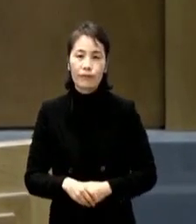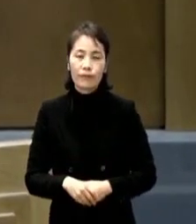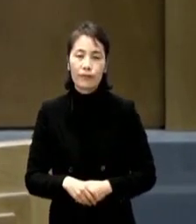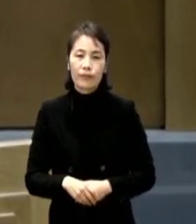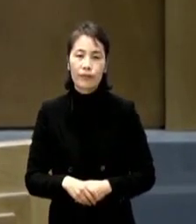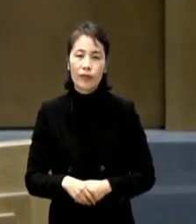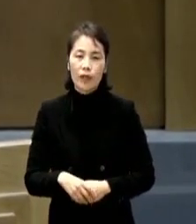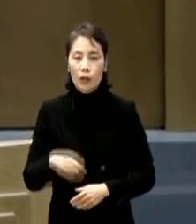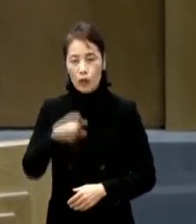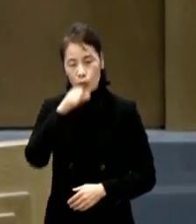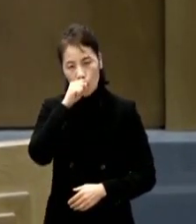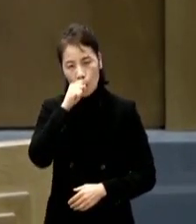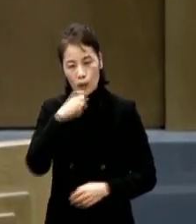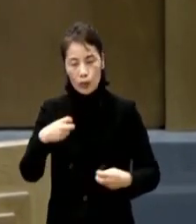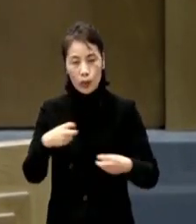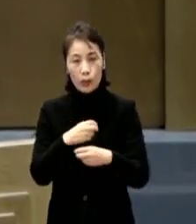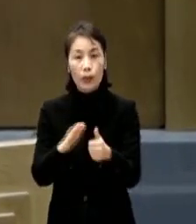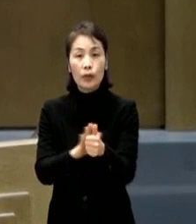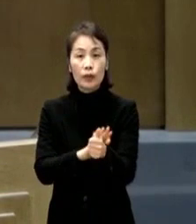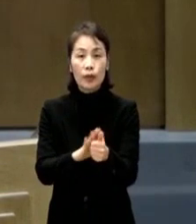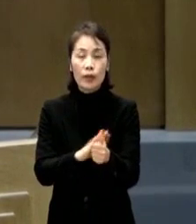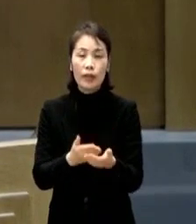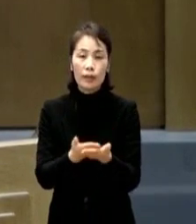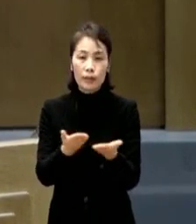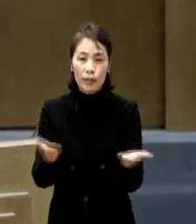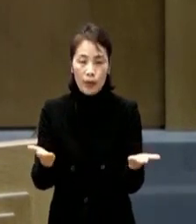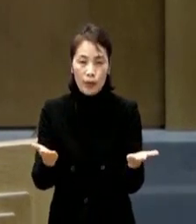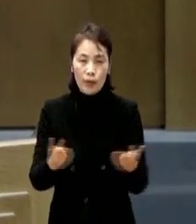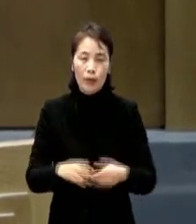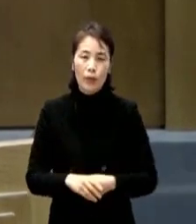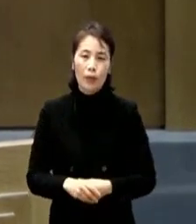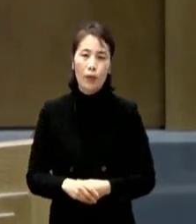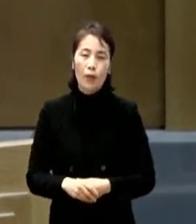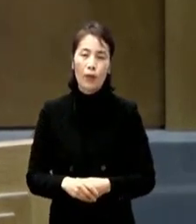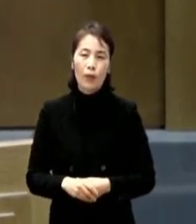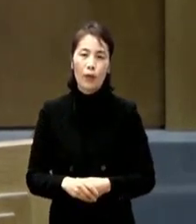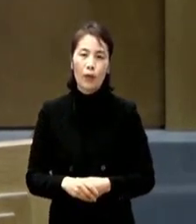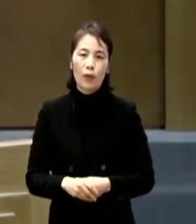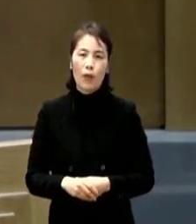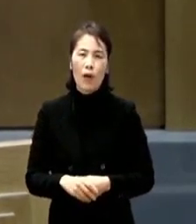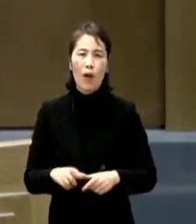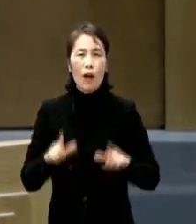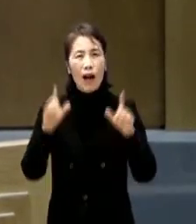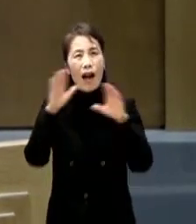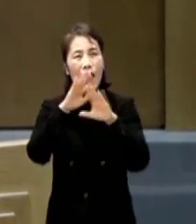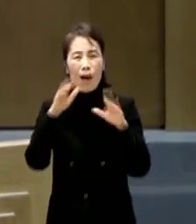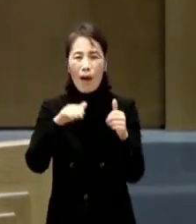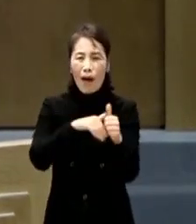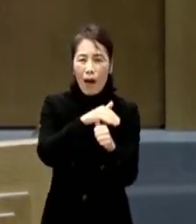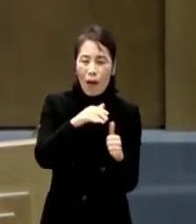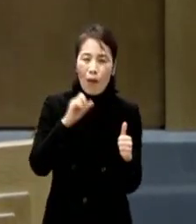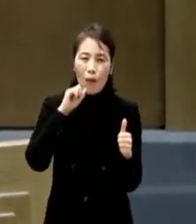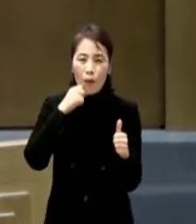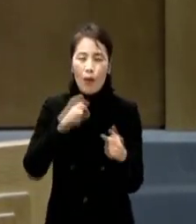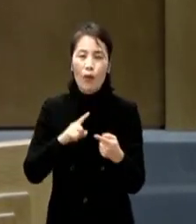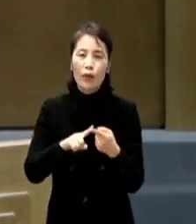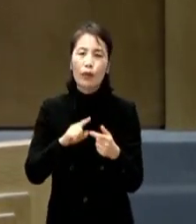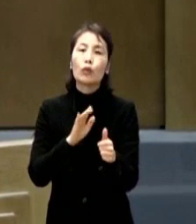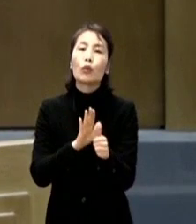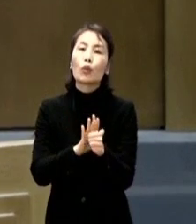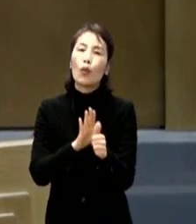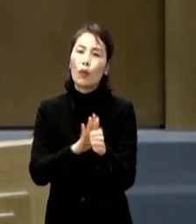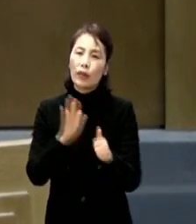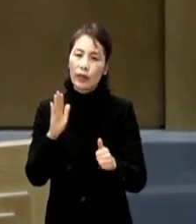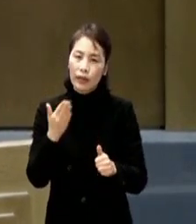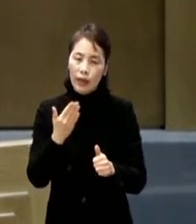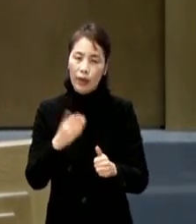교통 서비스를 제공하며 기후위기 대응에도 효과적인 도민 중심의 교통복지